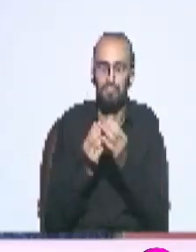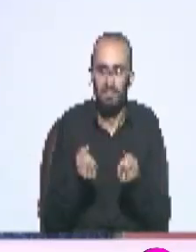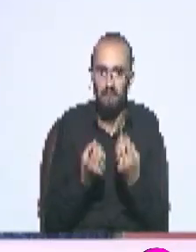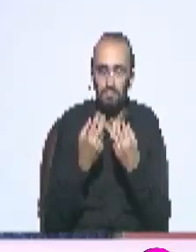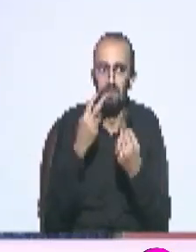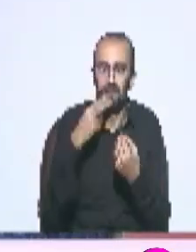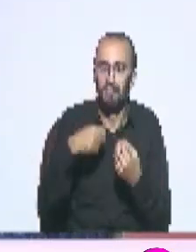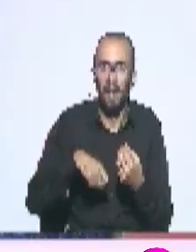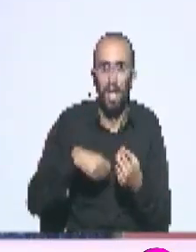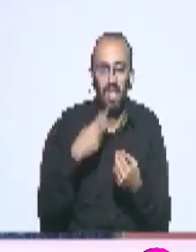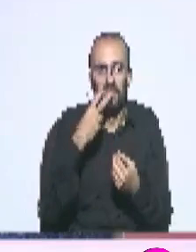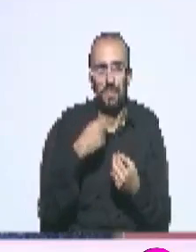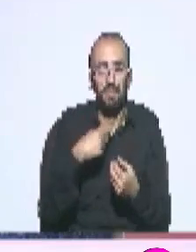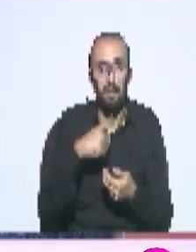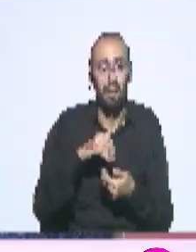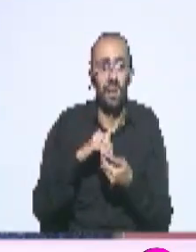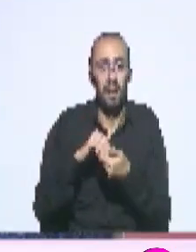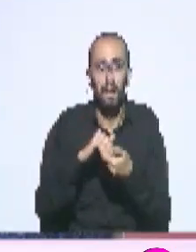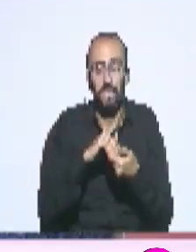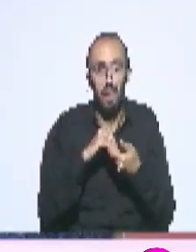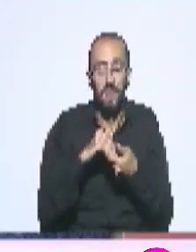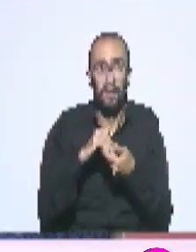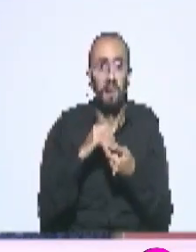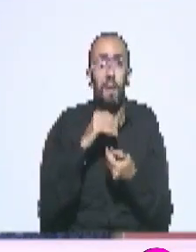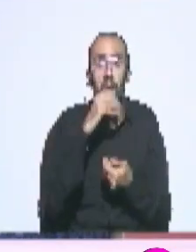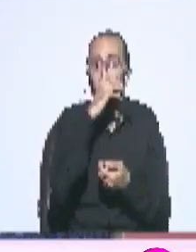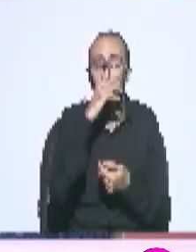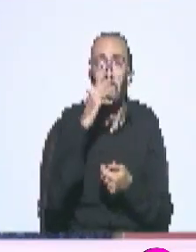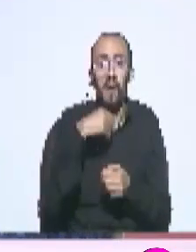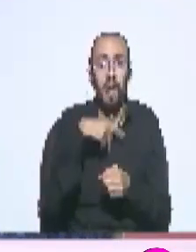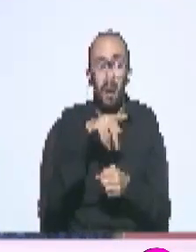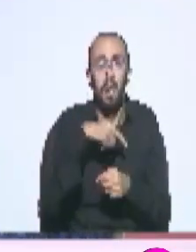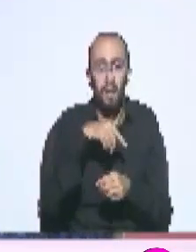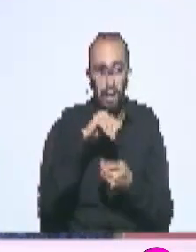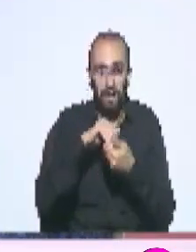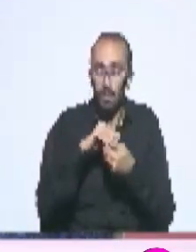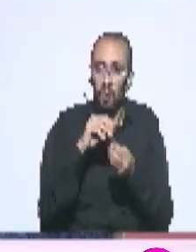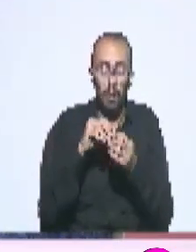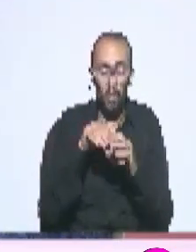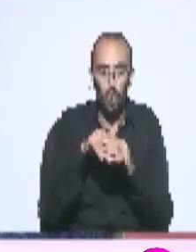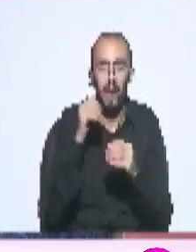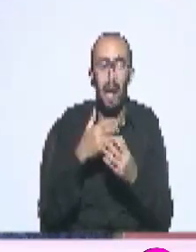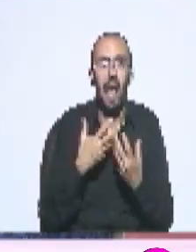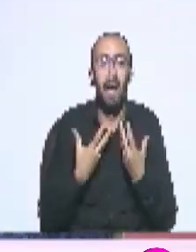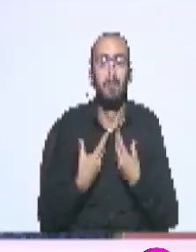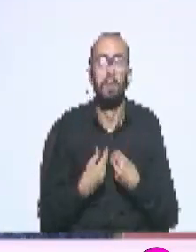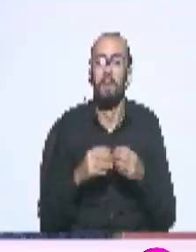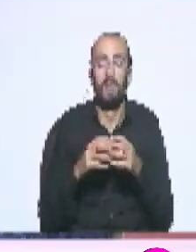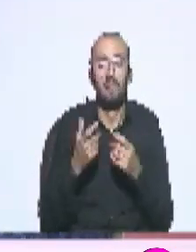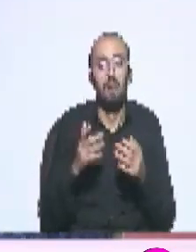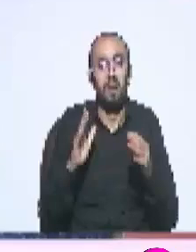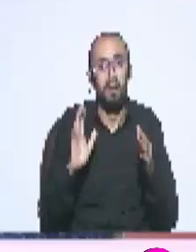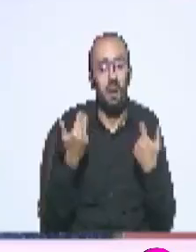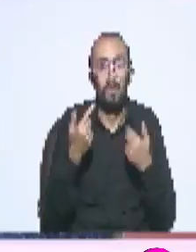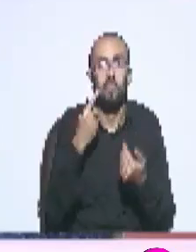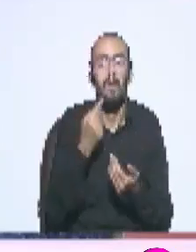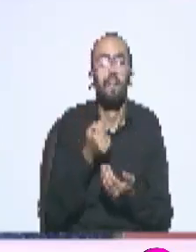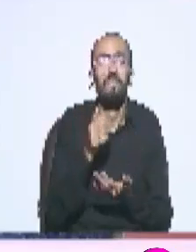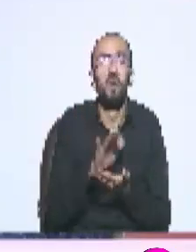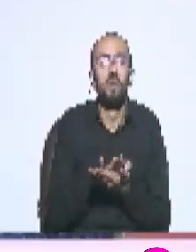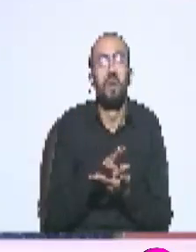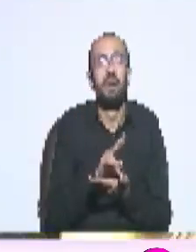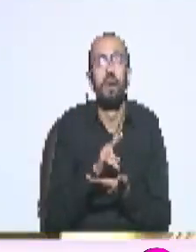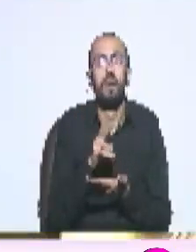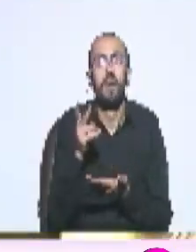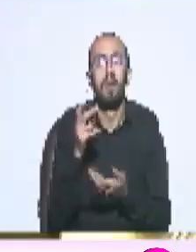من التقدير بنتفق مع بعض على خطه انا بسميها الخروج الامن امم يعني ا يلا بينا يلا نشوف فرص ثانيه مش